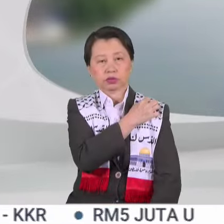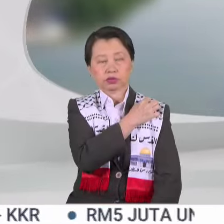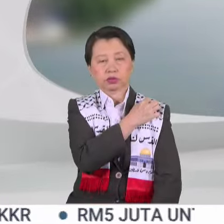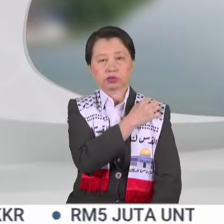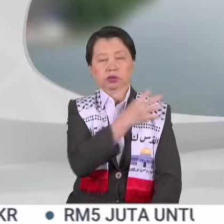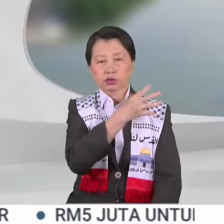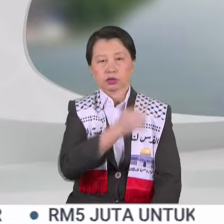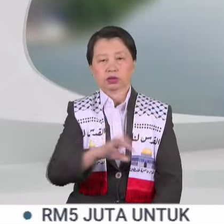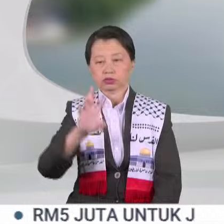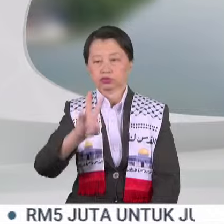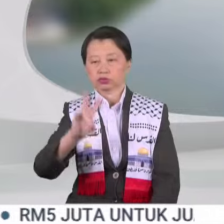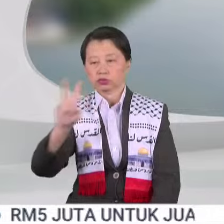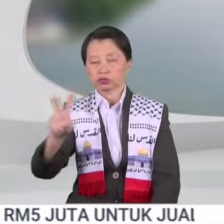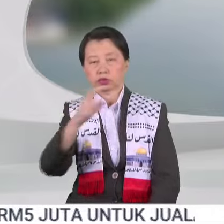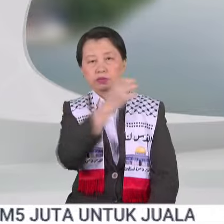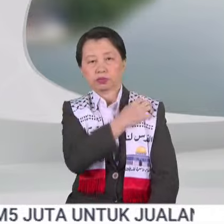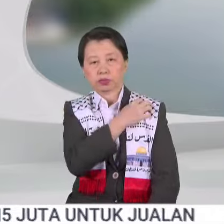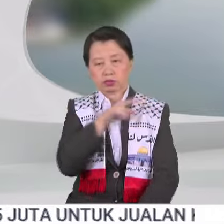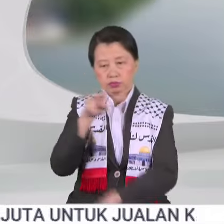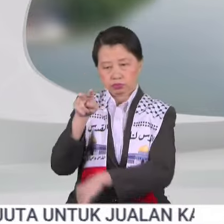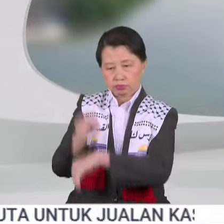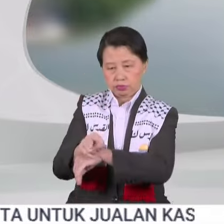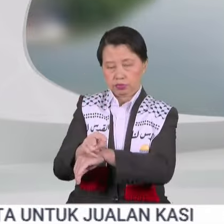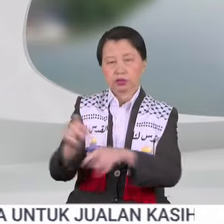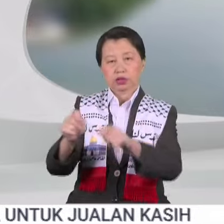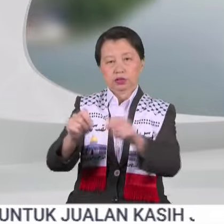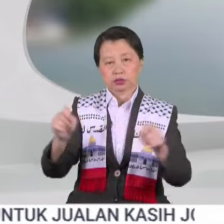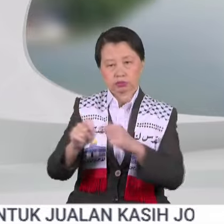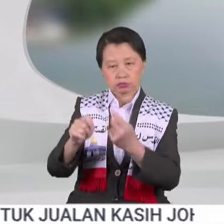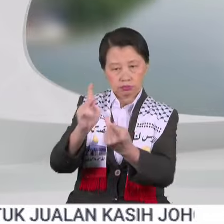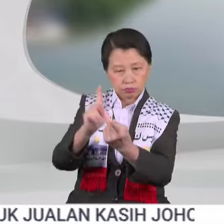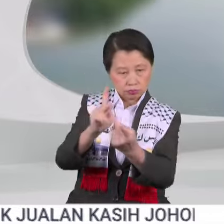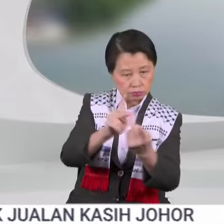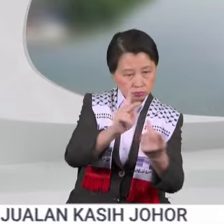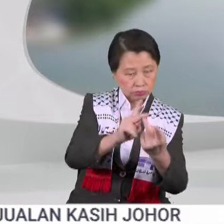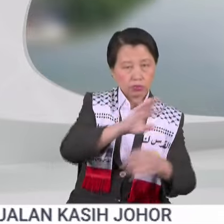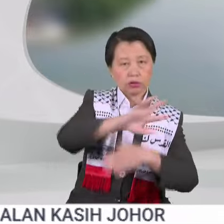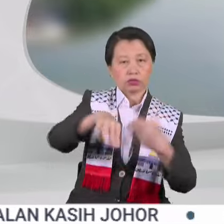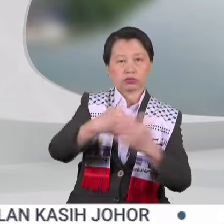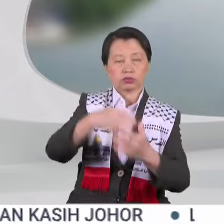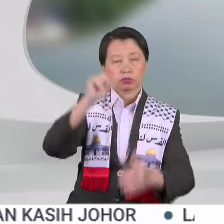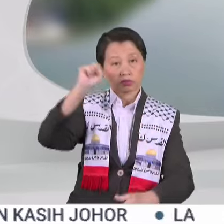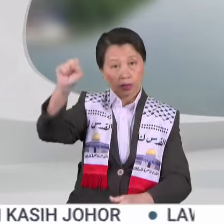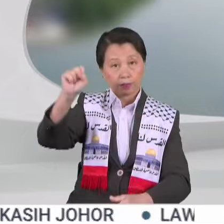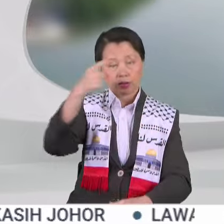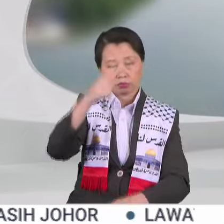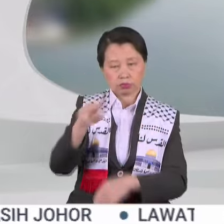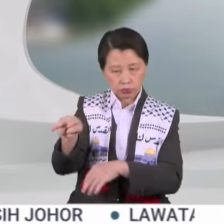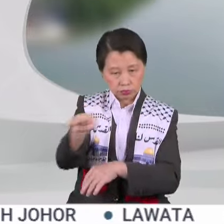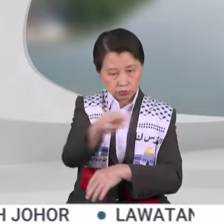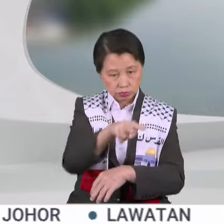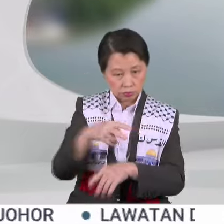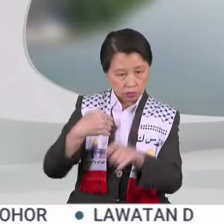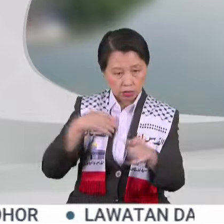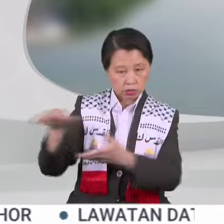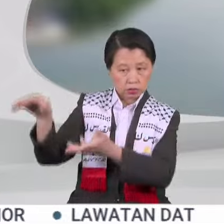kuasa dan 72 pegawai pemantau di lokasi strategik di seluruh negeri bagi memantau keberadaan bekalan dan